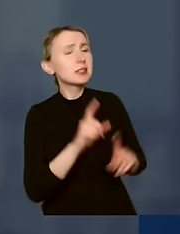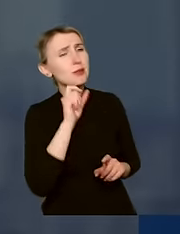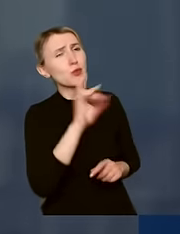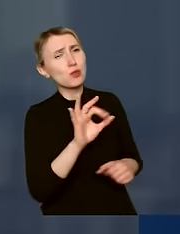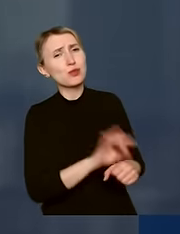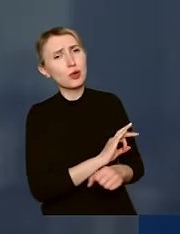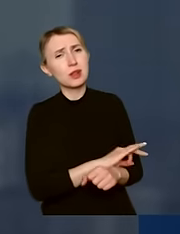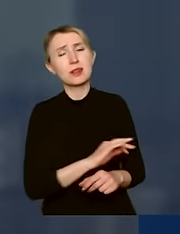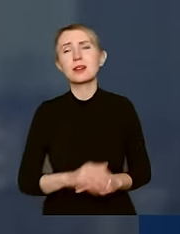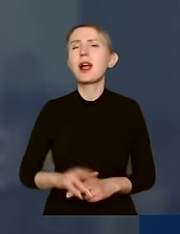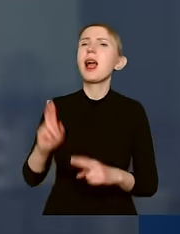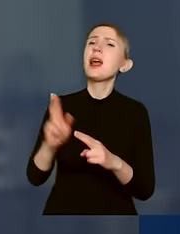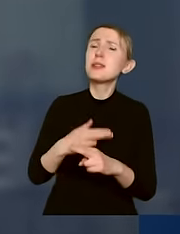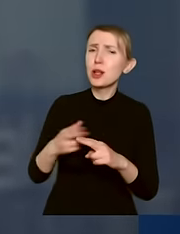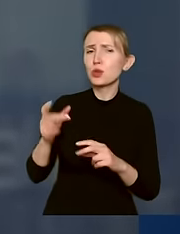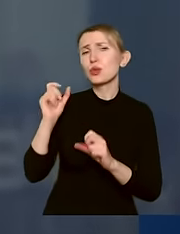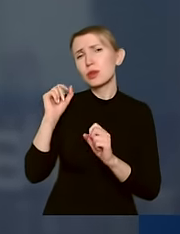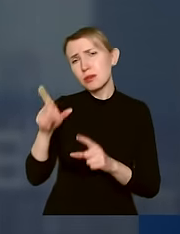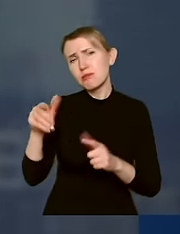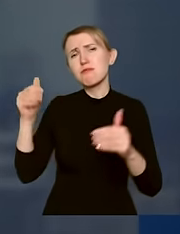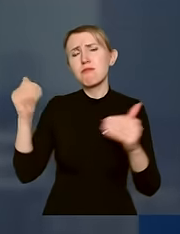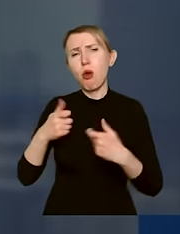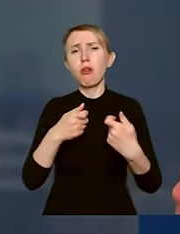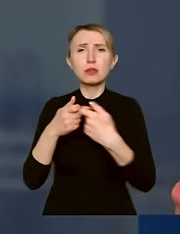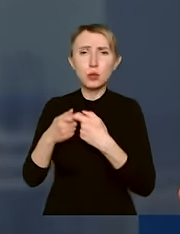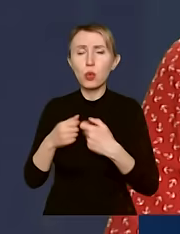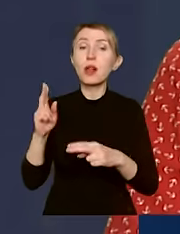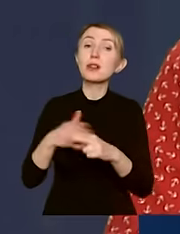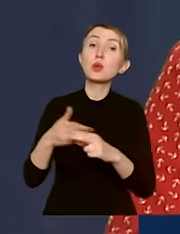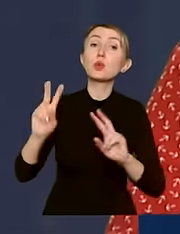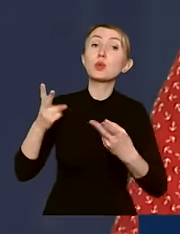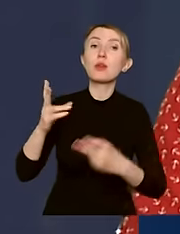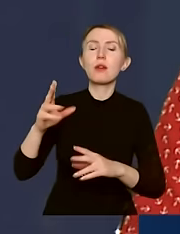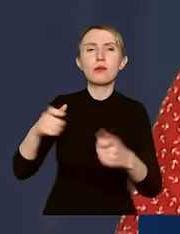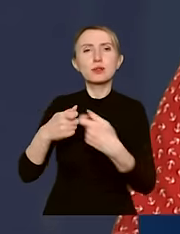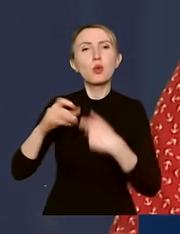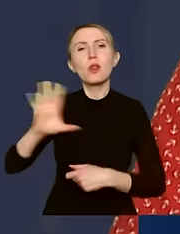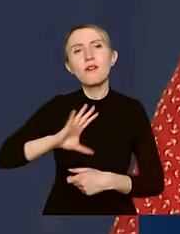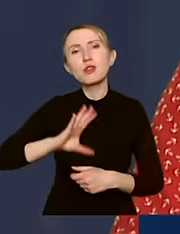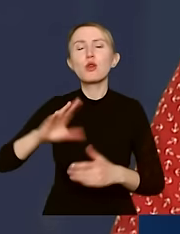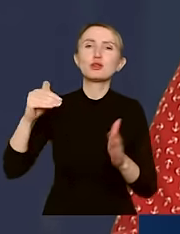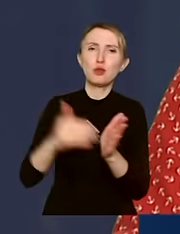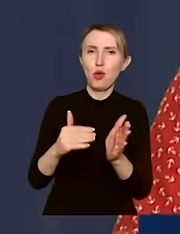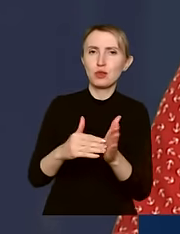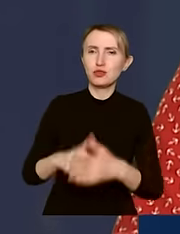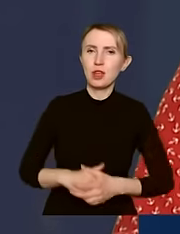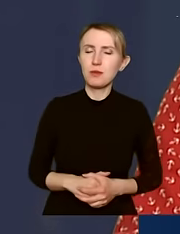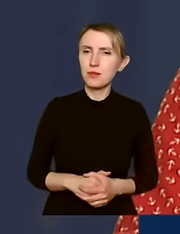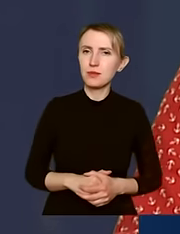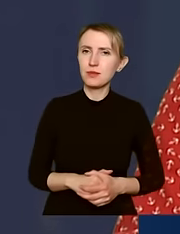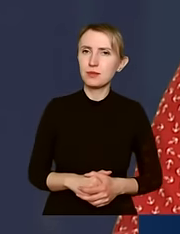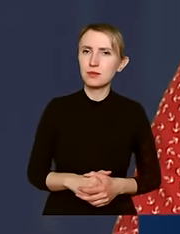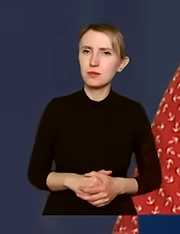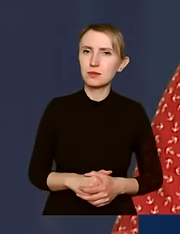projekty. Niektóre z nich oczywiście możemy, mogą być wspólne, niektóre mogą wynikać z wspólnych wartości czy potrzeb. Zresztą